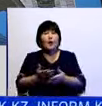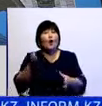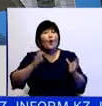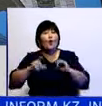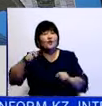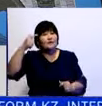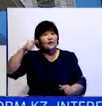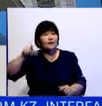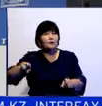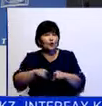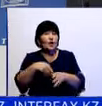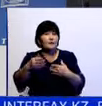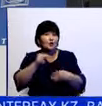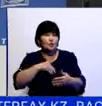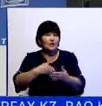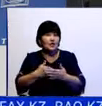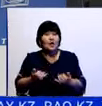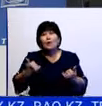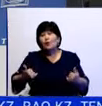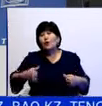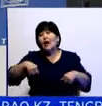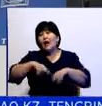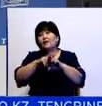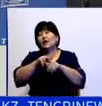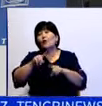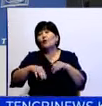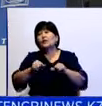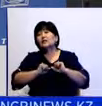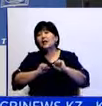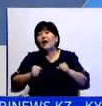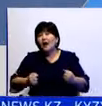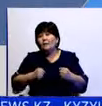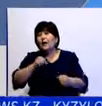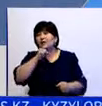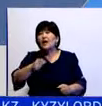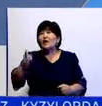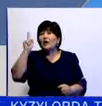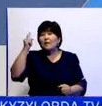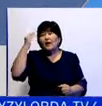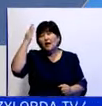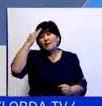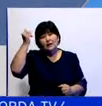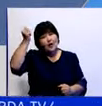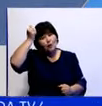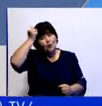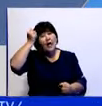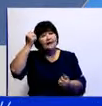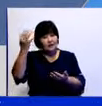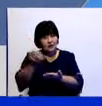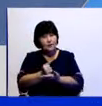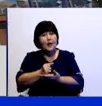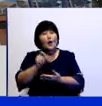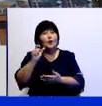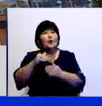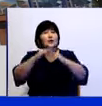ғалымдары солармен бірге жұмыс жасаудамыз біз. Бүгінгі Астана отан үшін арпалысқан бабаларымыздың сан ғасырлық мақсат мұратының жемісі.